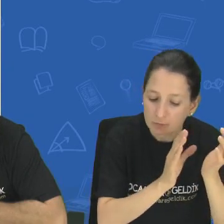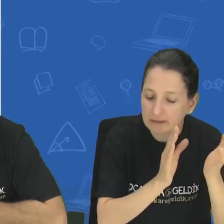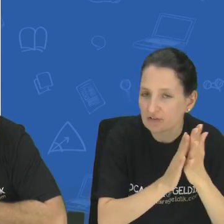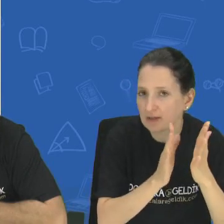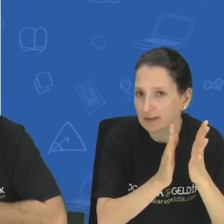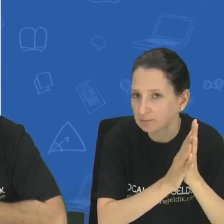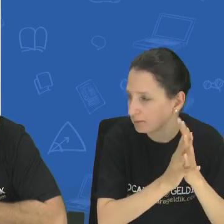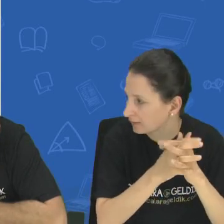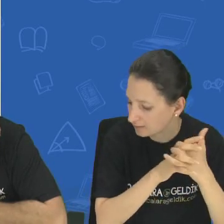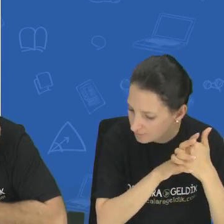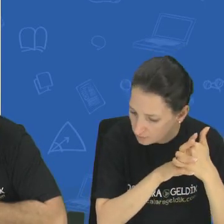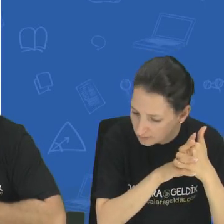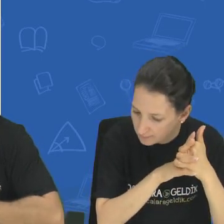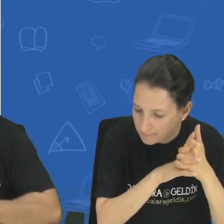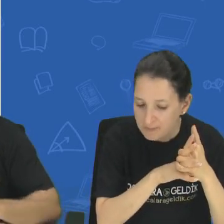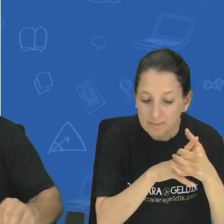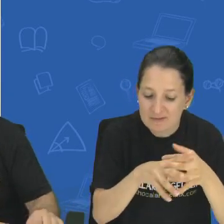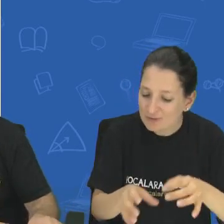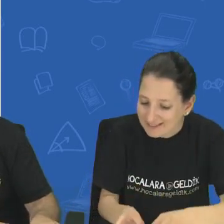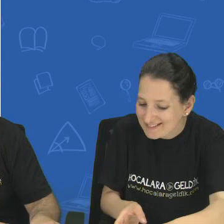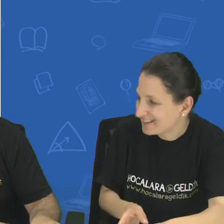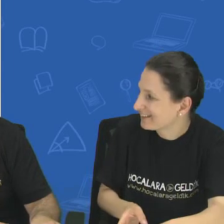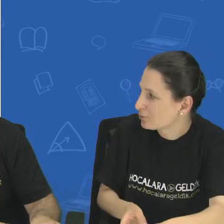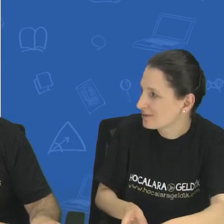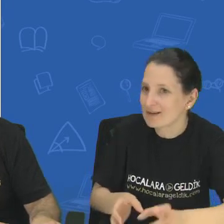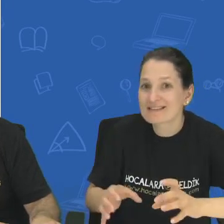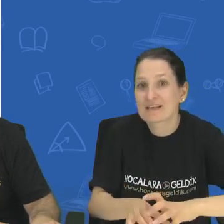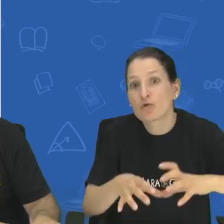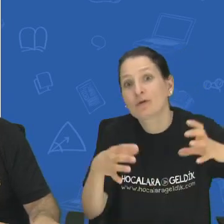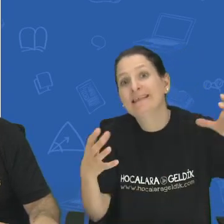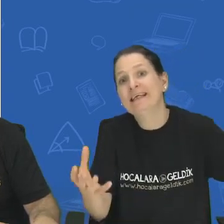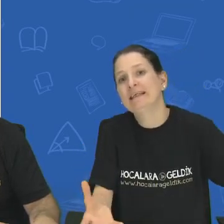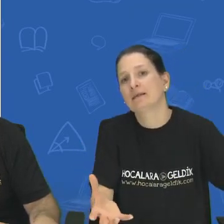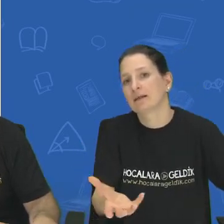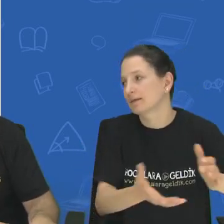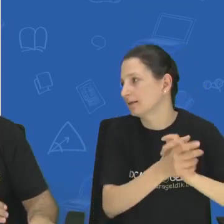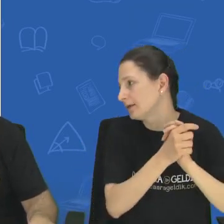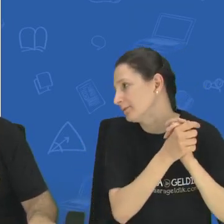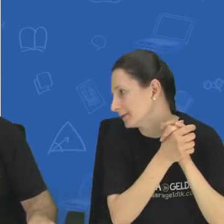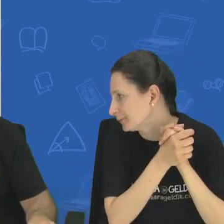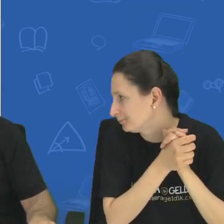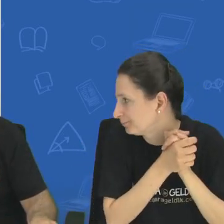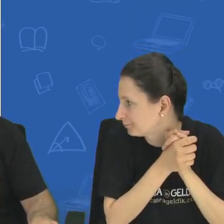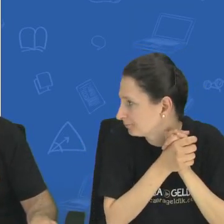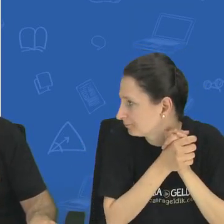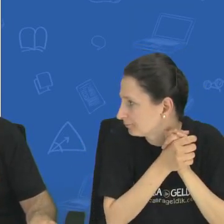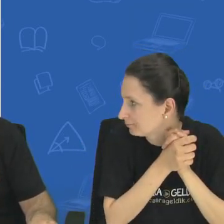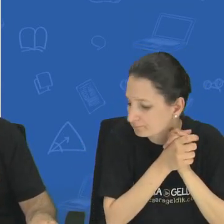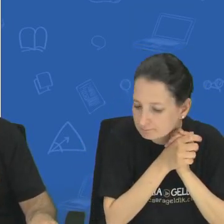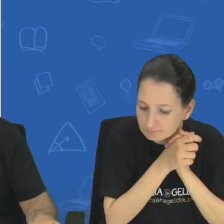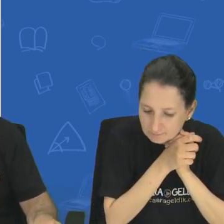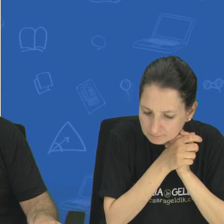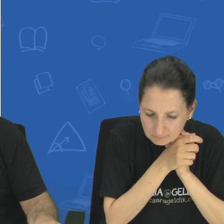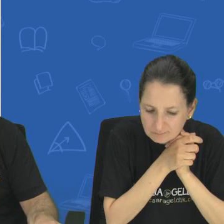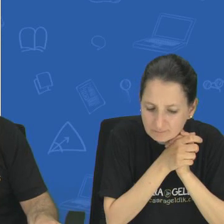tepkimelerde? Bunları incelen alt bilim dalıdır fizikokimya. Biz bu kadar kısa anlatıyoruz ama aslında çok derin alt dallar bunlar. Açacak mıyız bunları